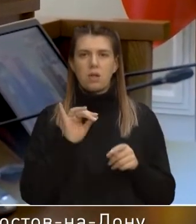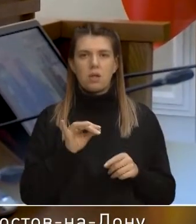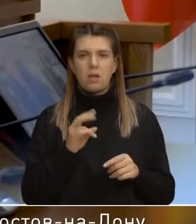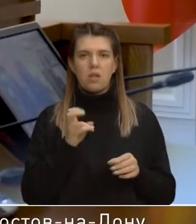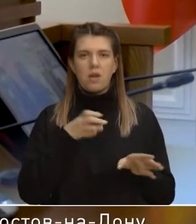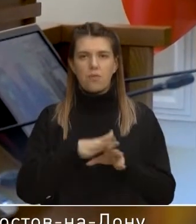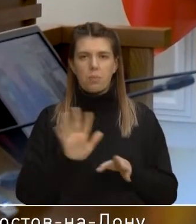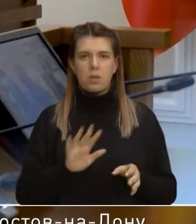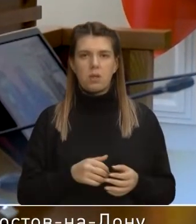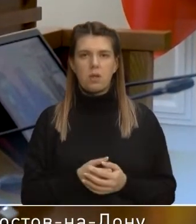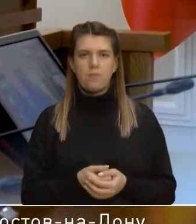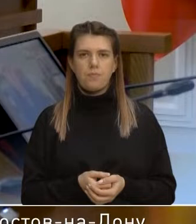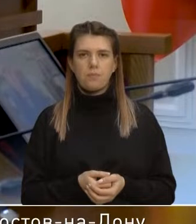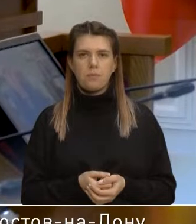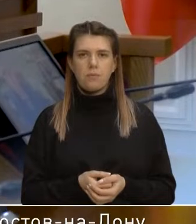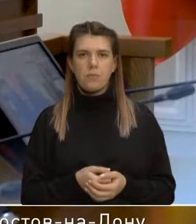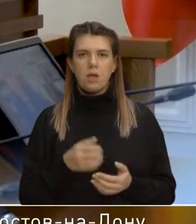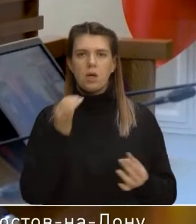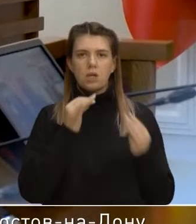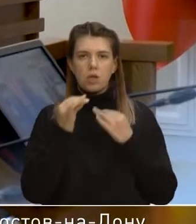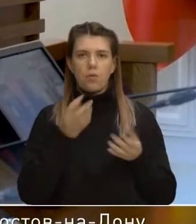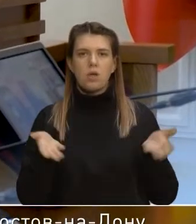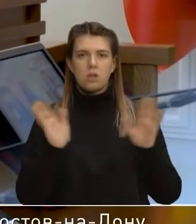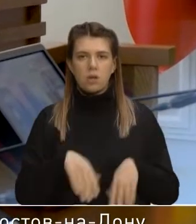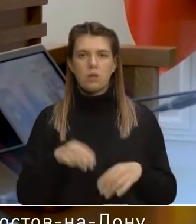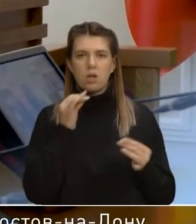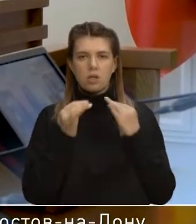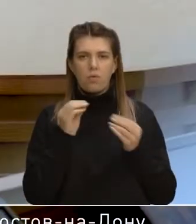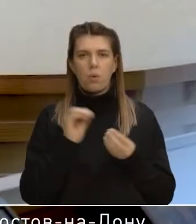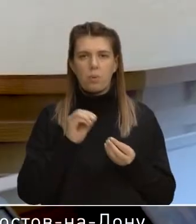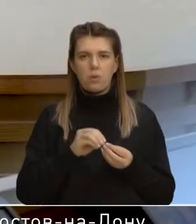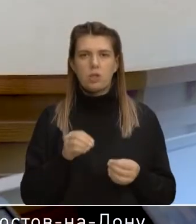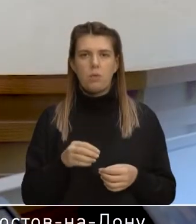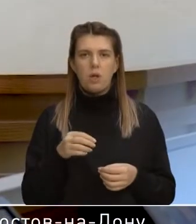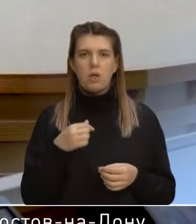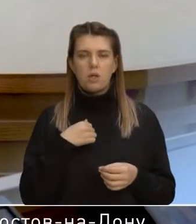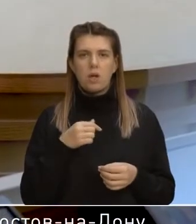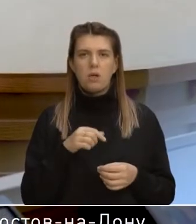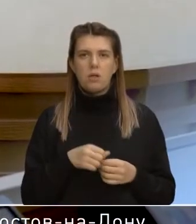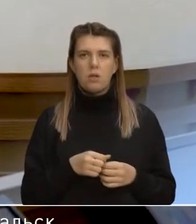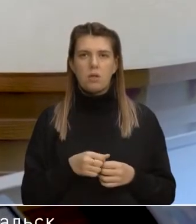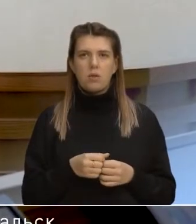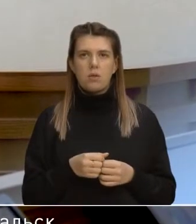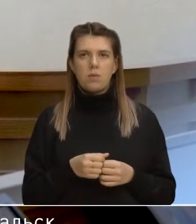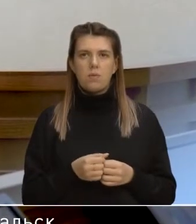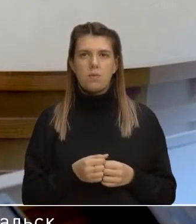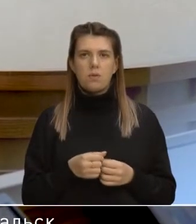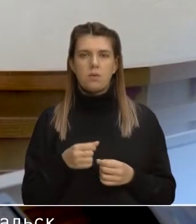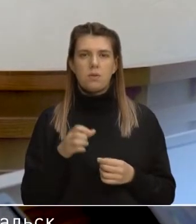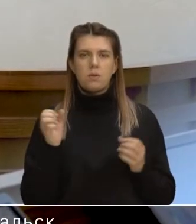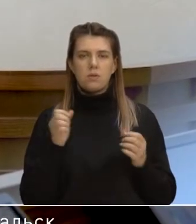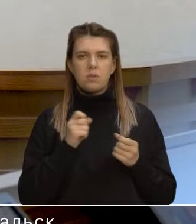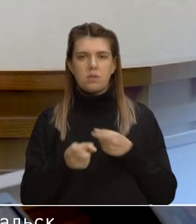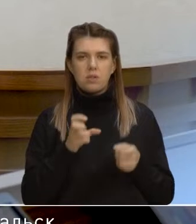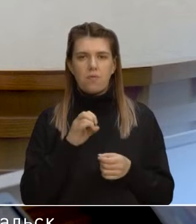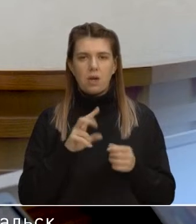не реализована программа. Разговоры остаются разговорами. Я не беру за все, я его конкретно беру. Свалки,